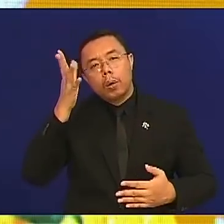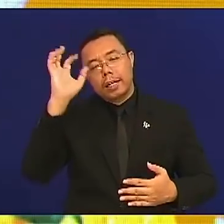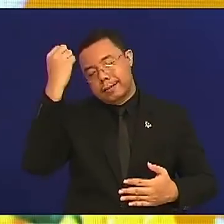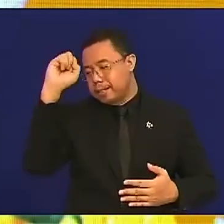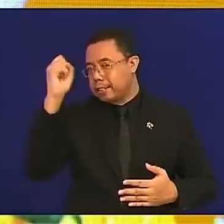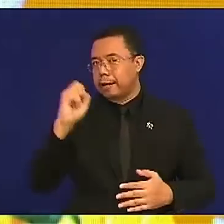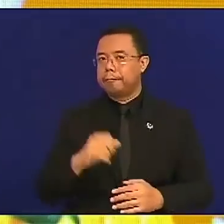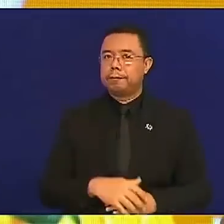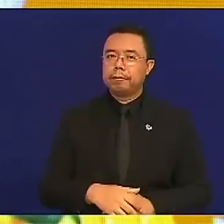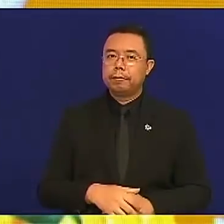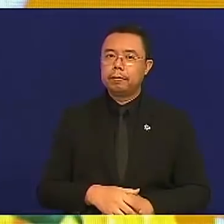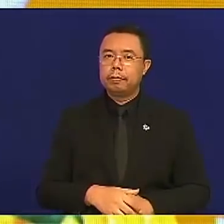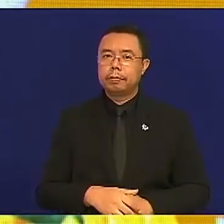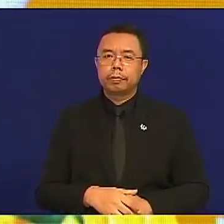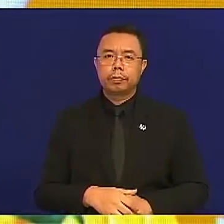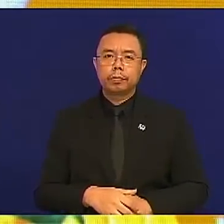bisa.